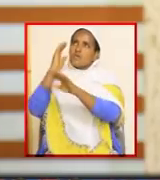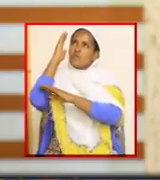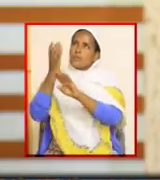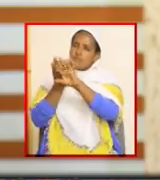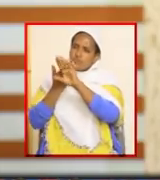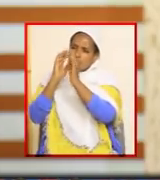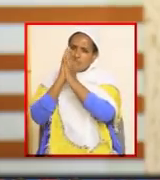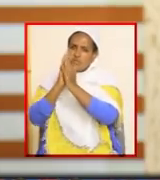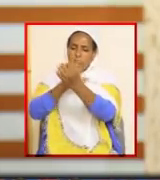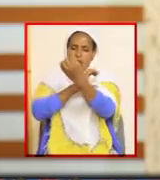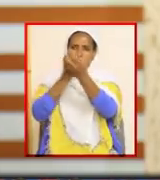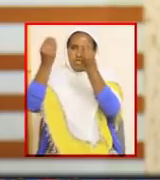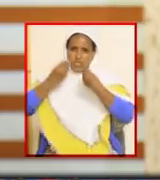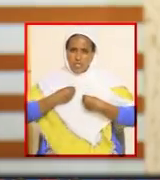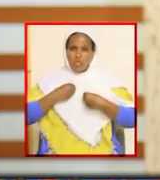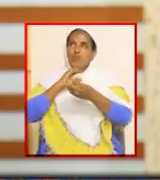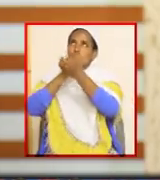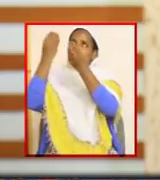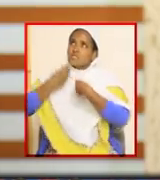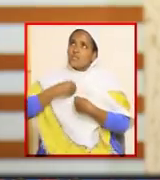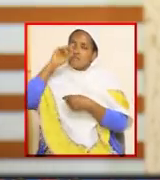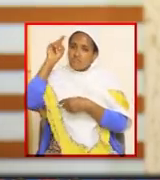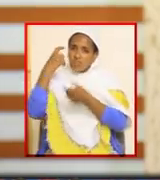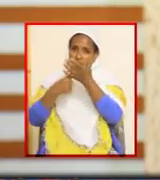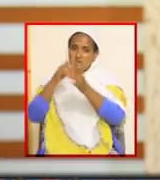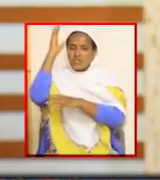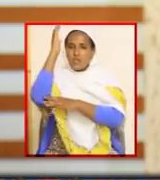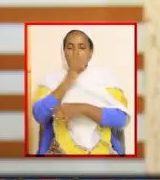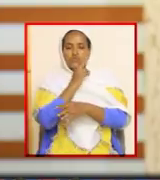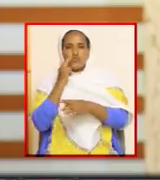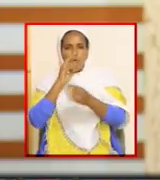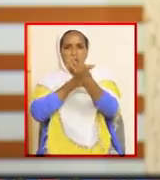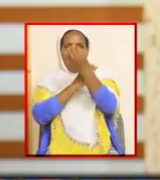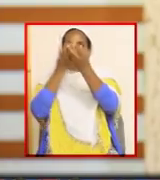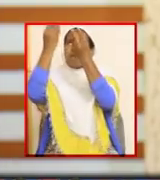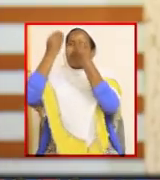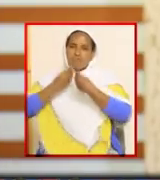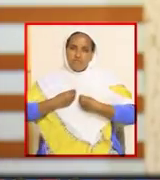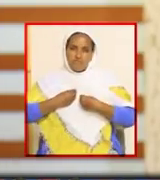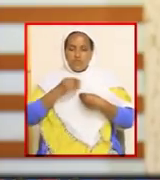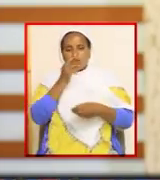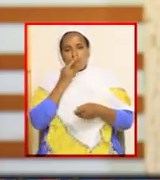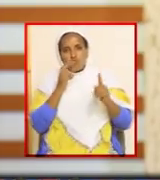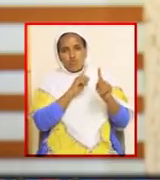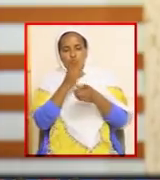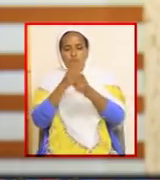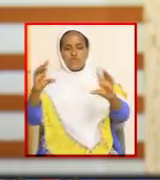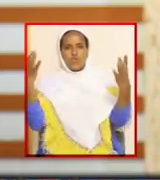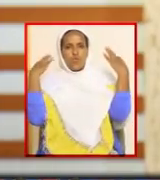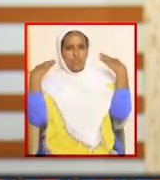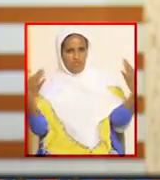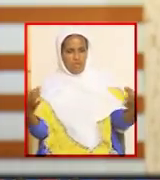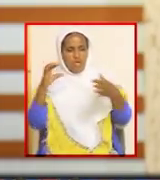እግዚአብሔርን በመማጸን ኃይል ስጠን ጉልበት ስጠን ይያልን ከተማጸን ነው እግዚአብሔር የምንጾምበትንም ኃይል እንደሚሰጠን በጾምም ደግሞ